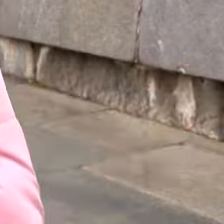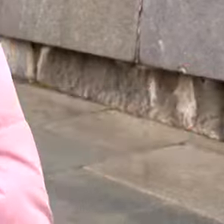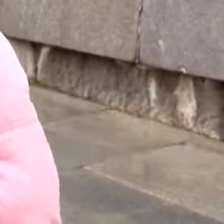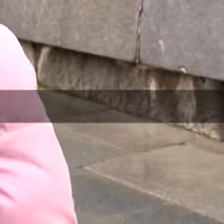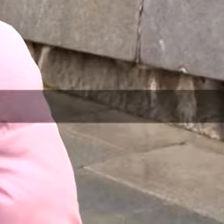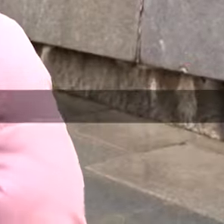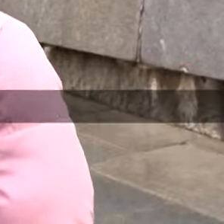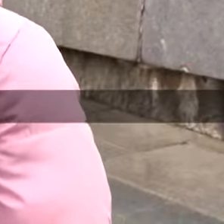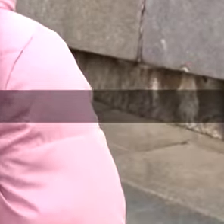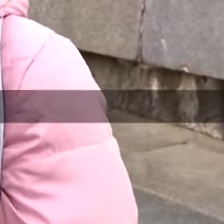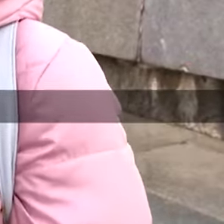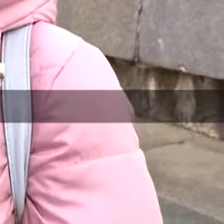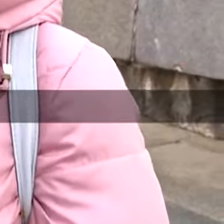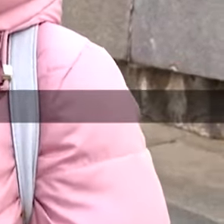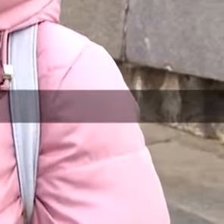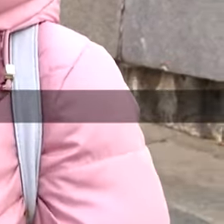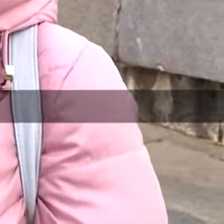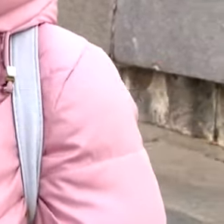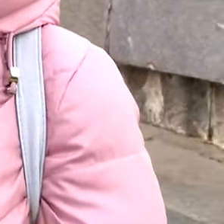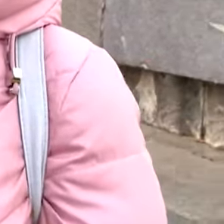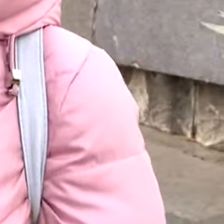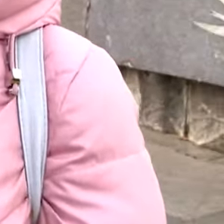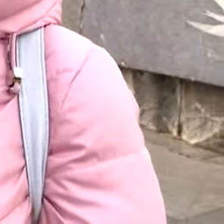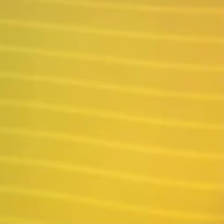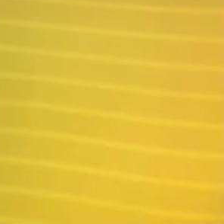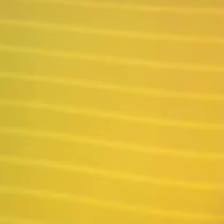Кремля. Спасибо, успехов вам, всего доброго.